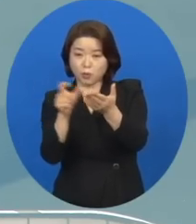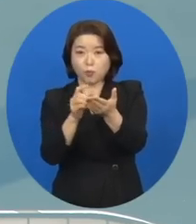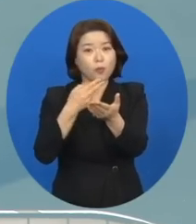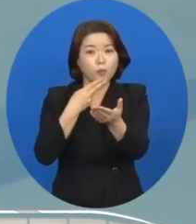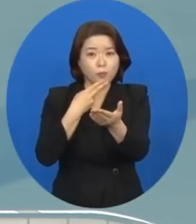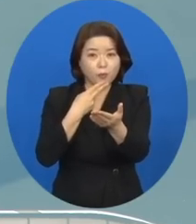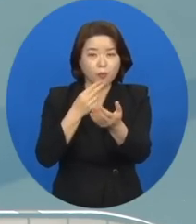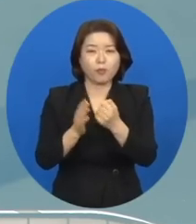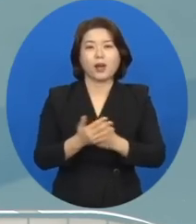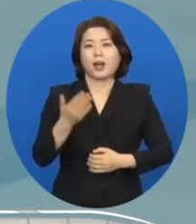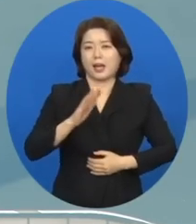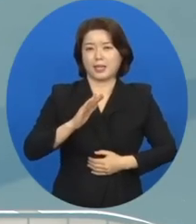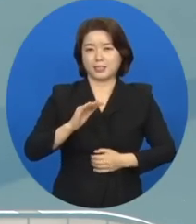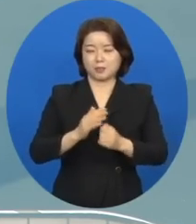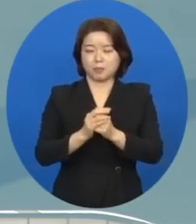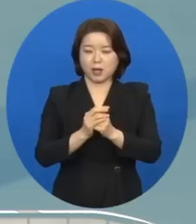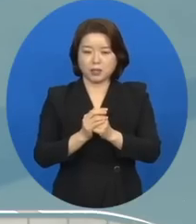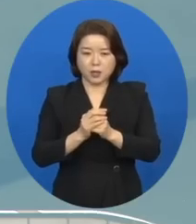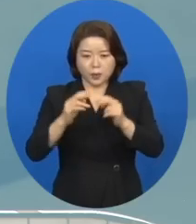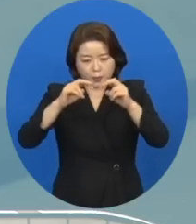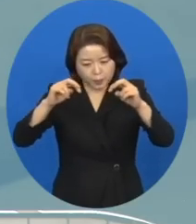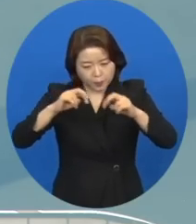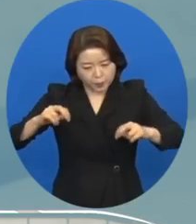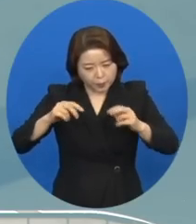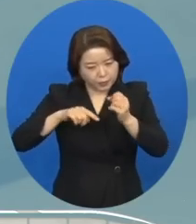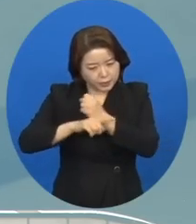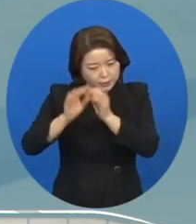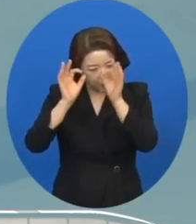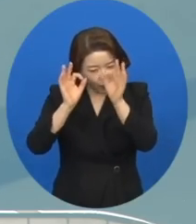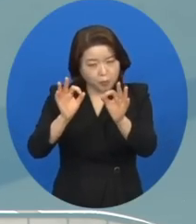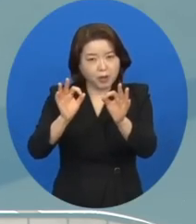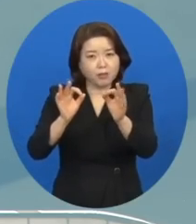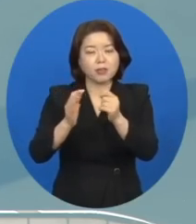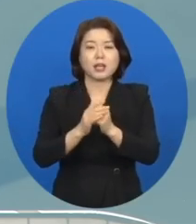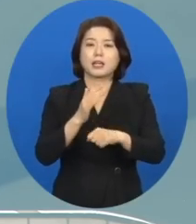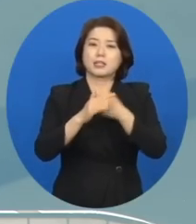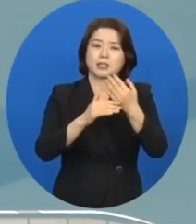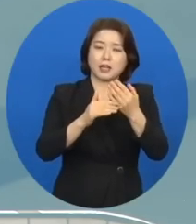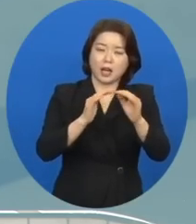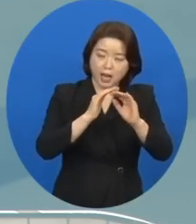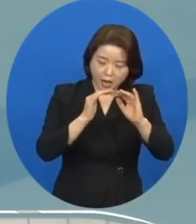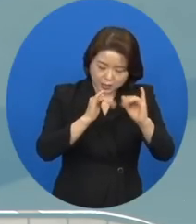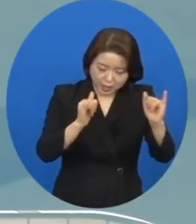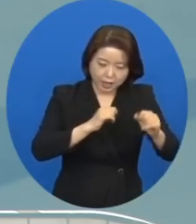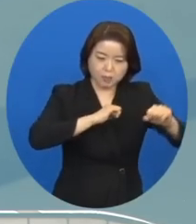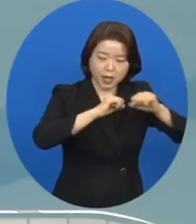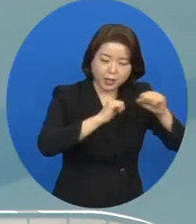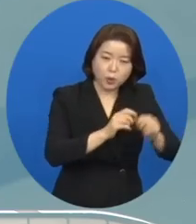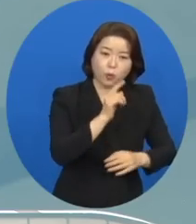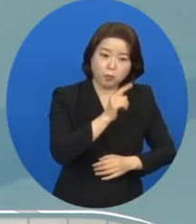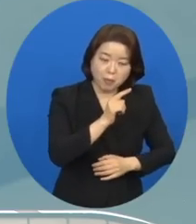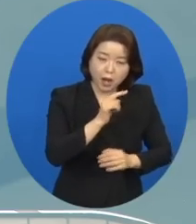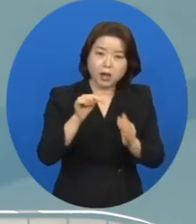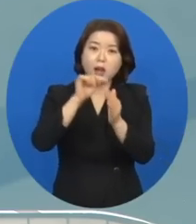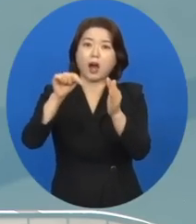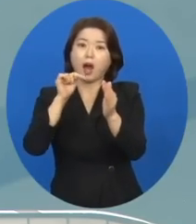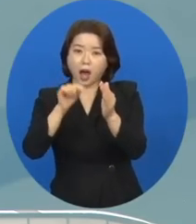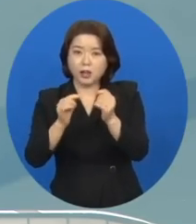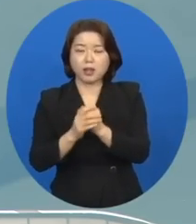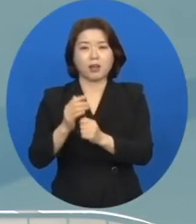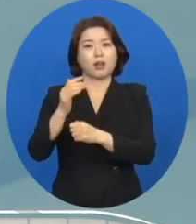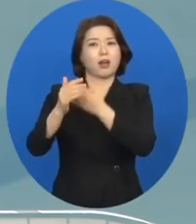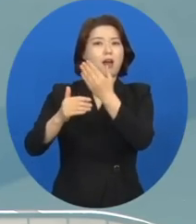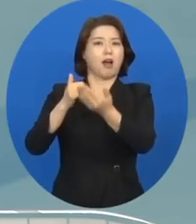않습니다. 근데 본문의 이면을 가만히 살펴보면요, 사람들이 행동하고 결정하고 말하는 것 안에